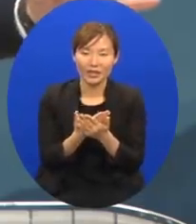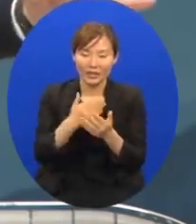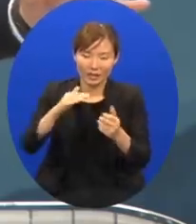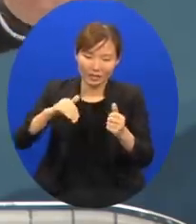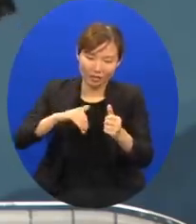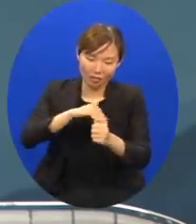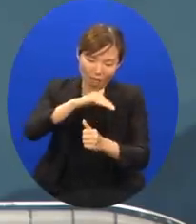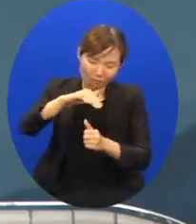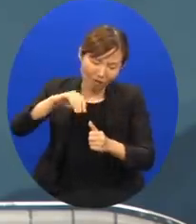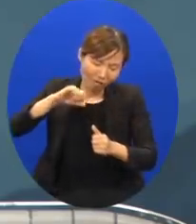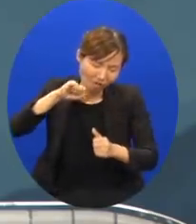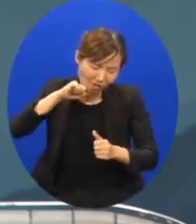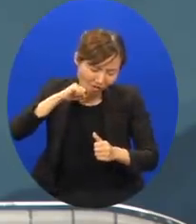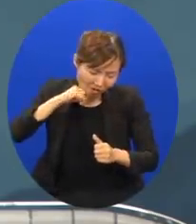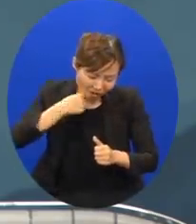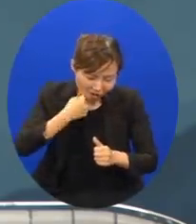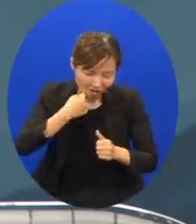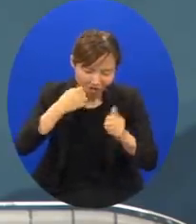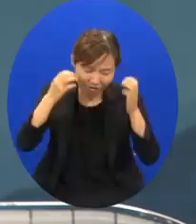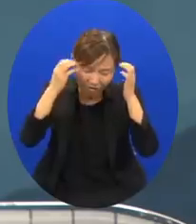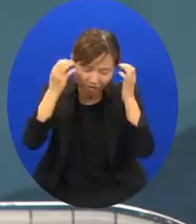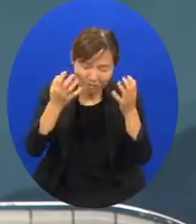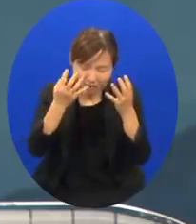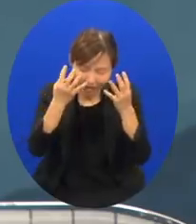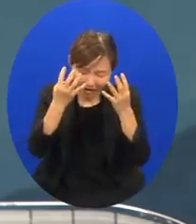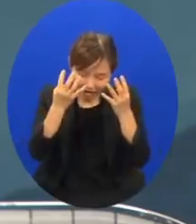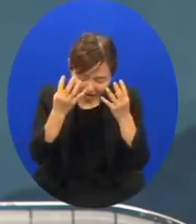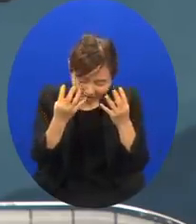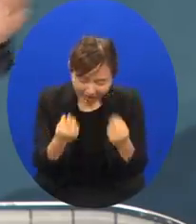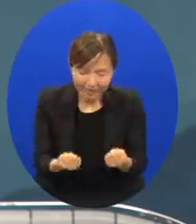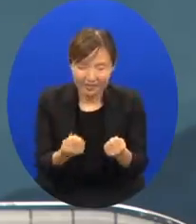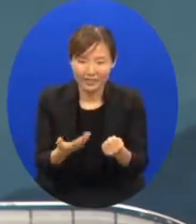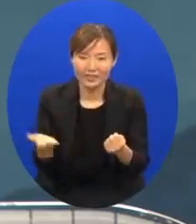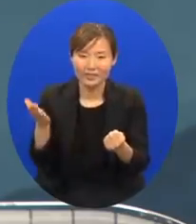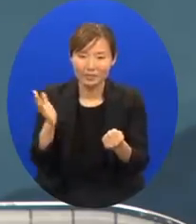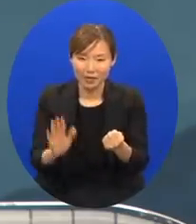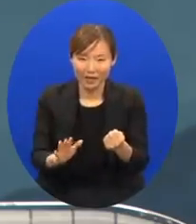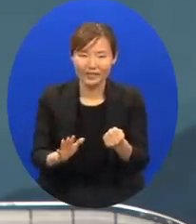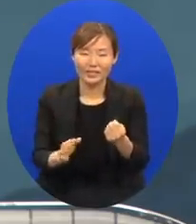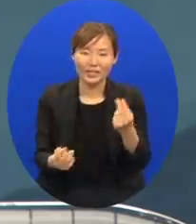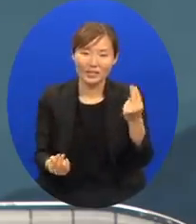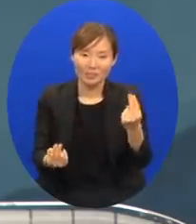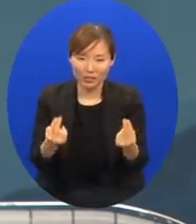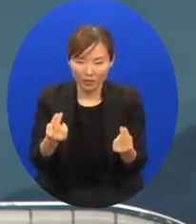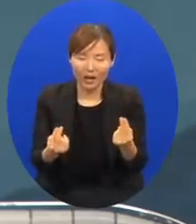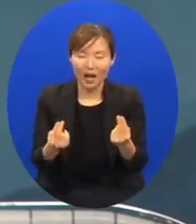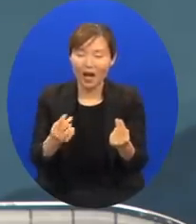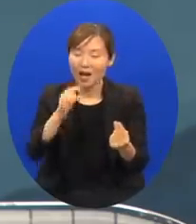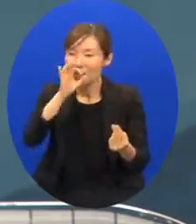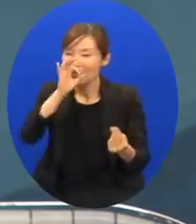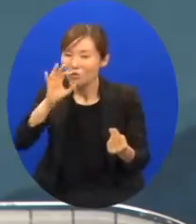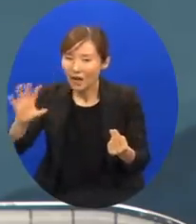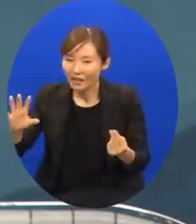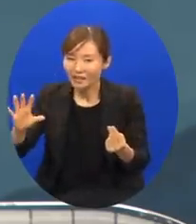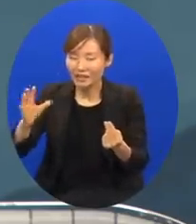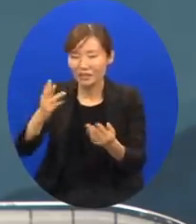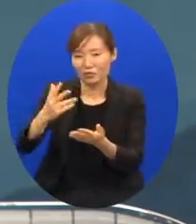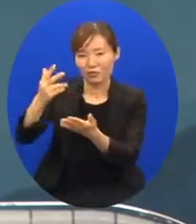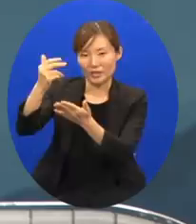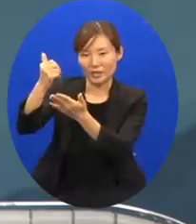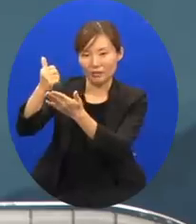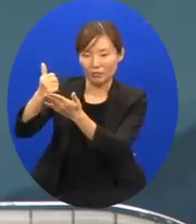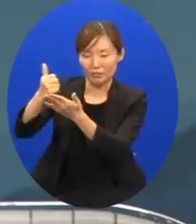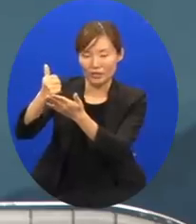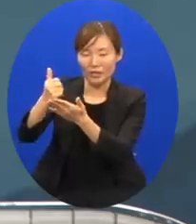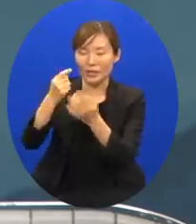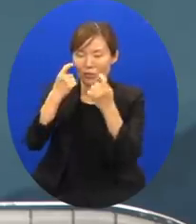할지라도 문제보다 세상보다 비교할 수 없이 크신 주님이 우리와 함께 계심을 분명히 믿게 하여 주옵소서